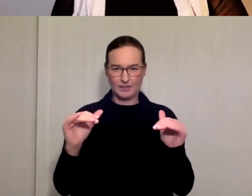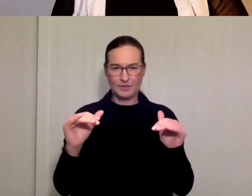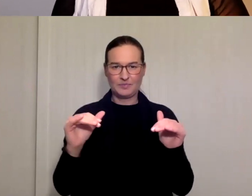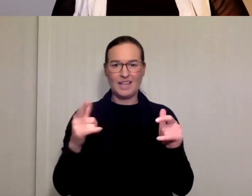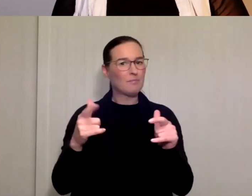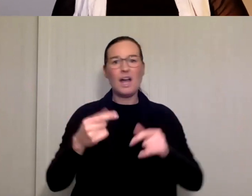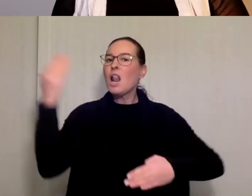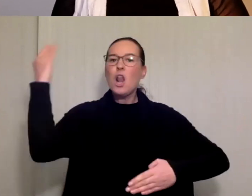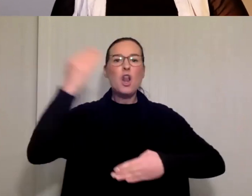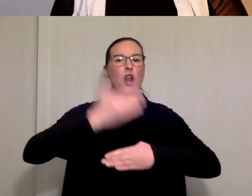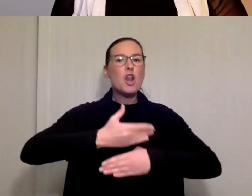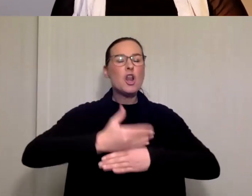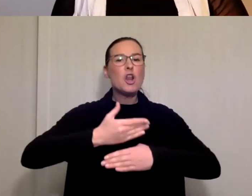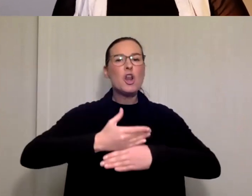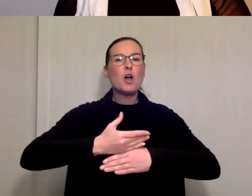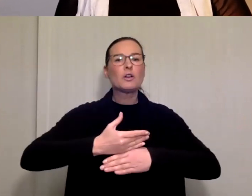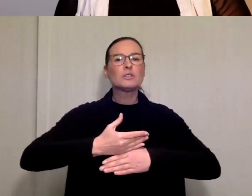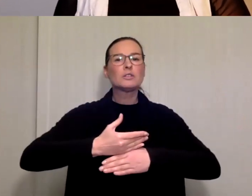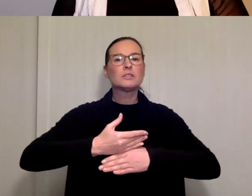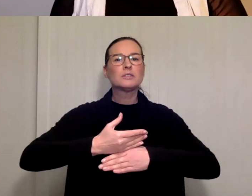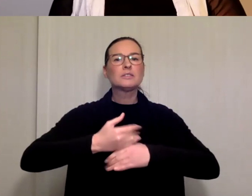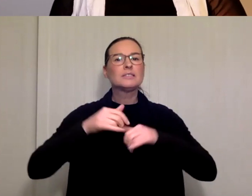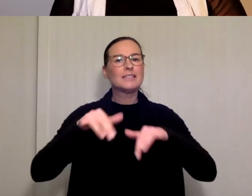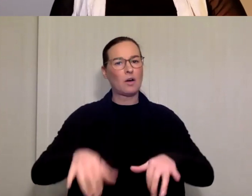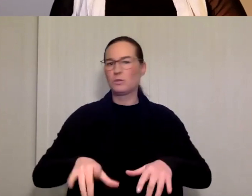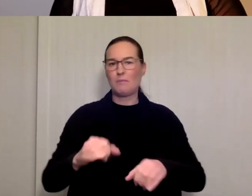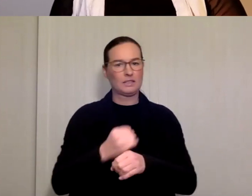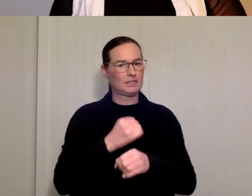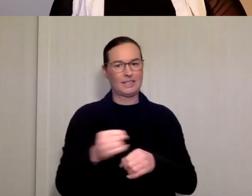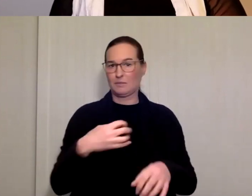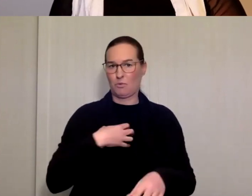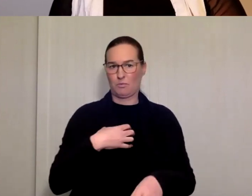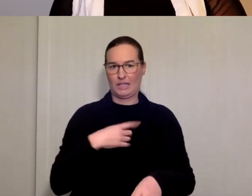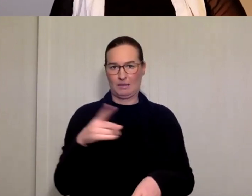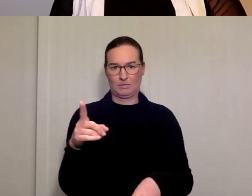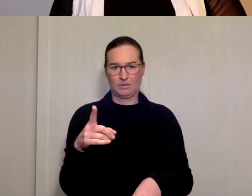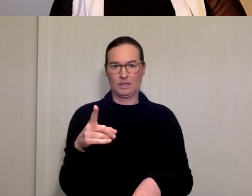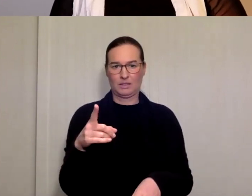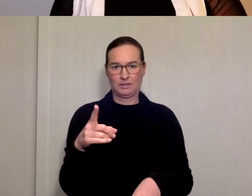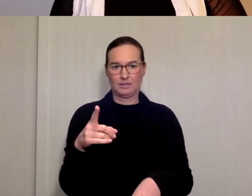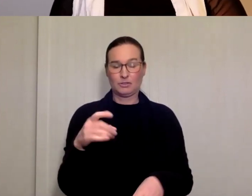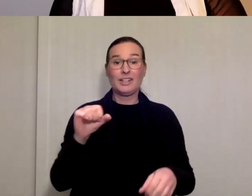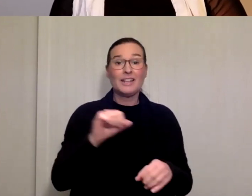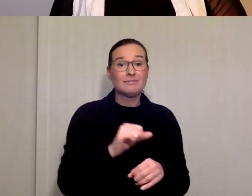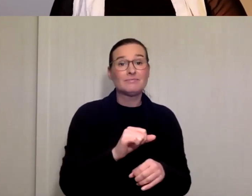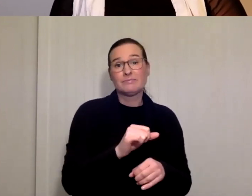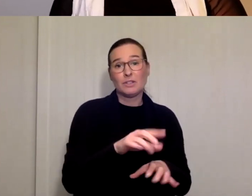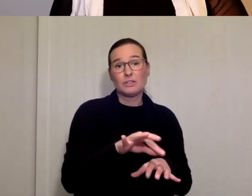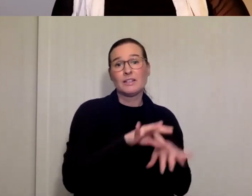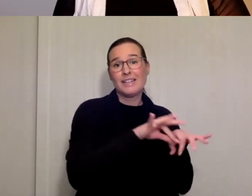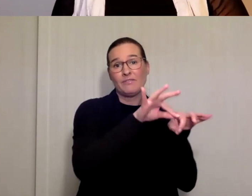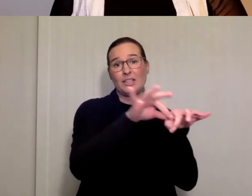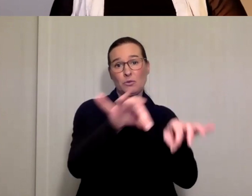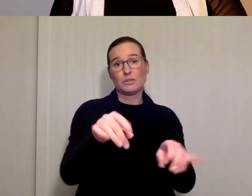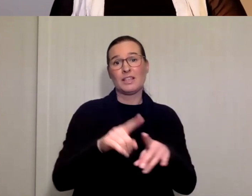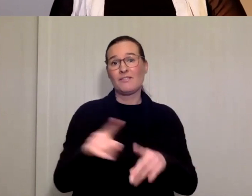Lockdown ist, der das Problem macht, sondern das Virus, weil die Menschen, gerade diejenigen, die eh schon jetzt nicht so gut geht, die können sich nicht gut schützen. Die